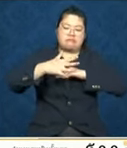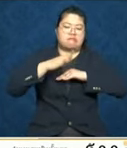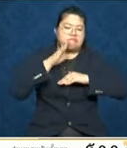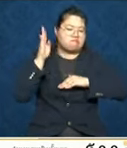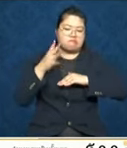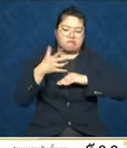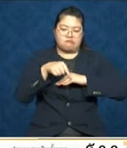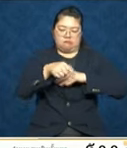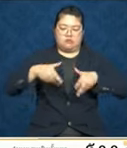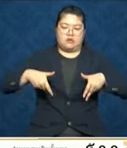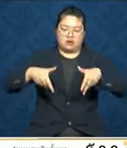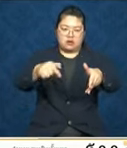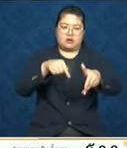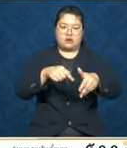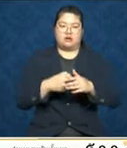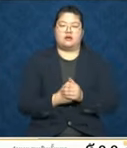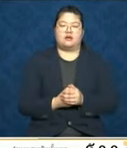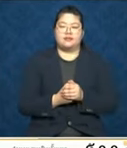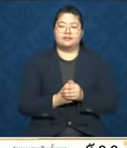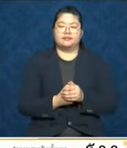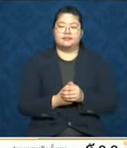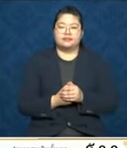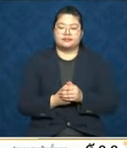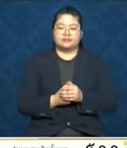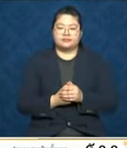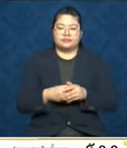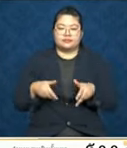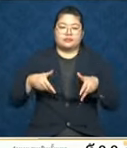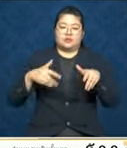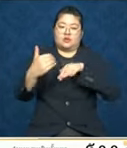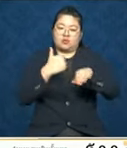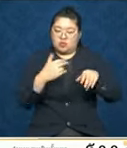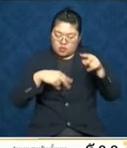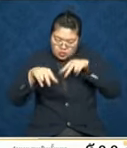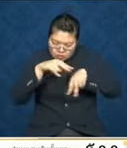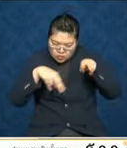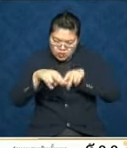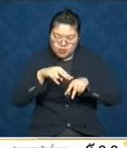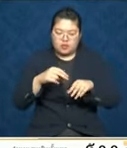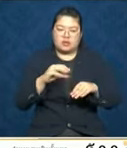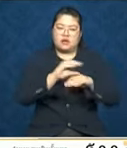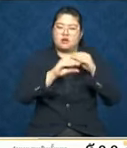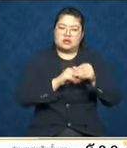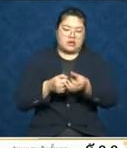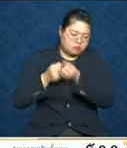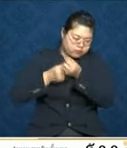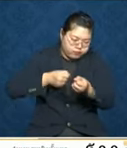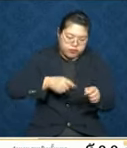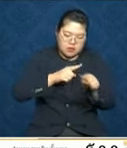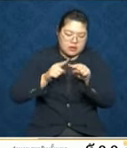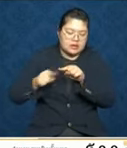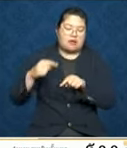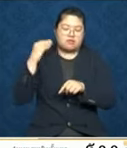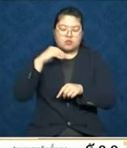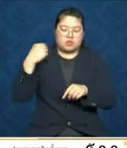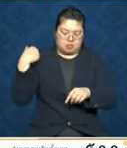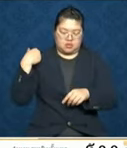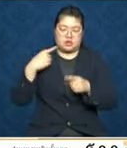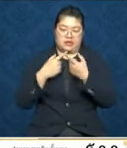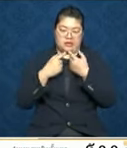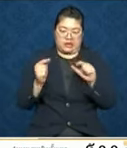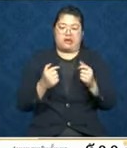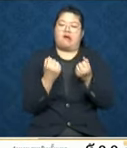ถึงแม้ว่าทางหลวงชนบทนะคะจะมีการออกมาซ่อมแซมอยู่เป็นประจำค่ะแต่เนื่องจากรถสัญจรไปมา